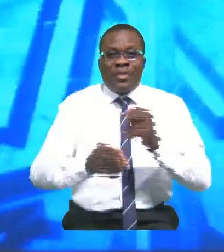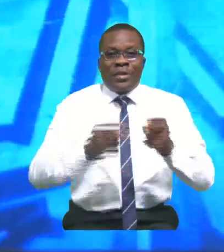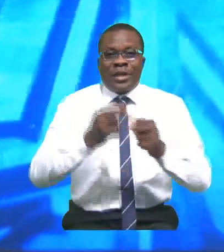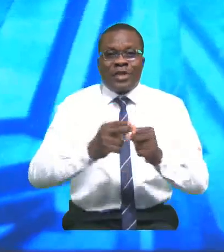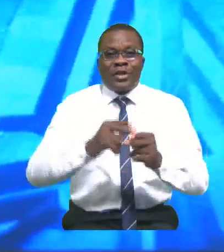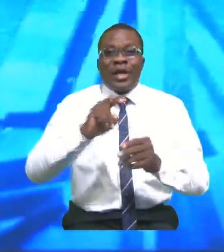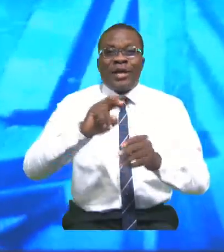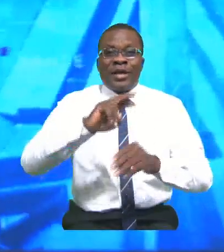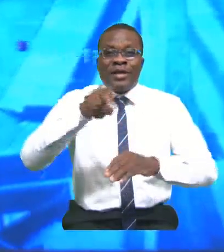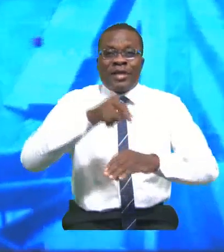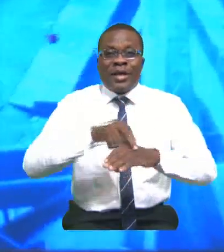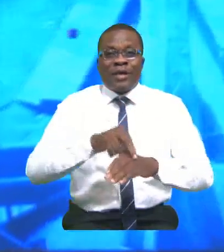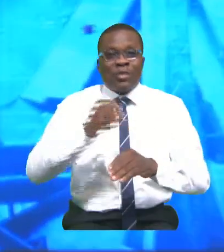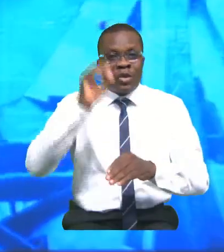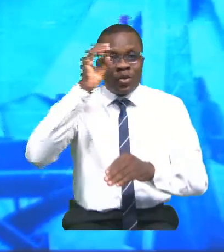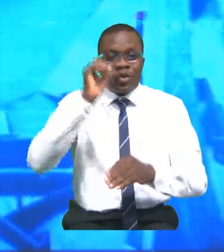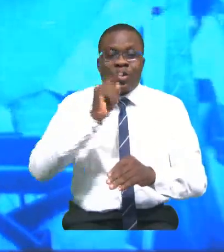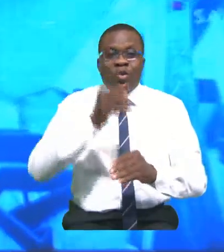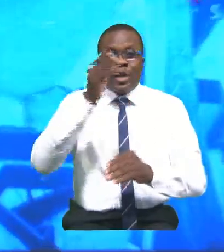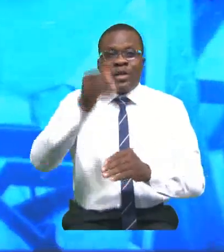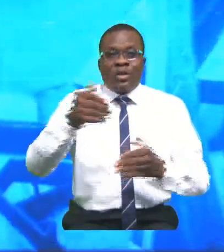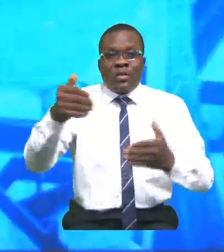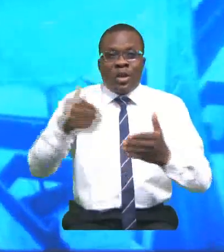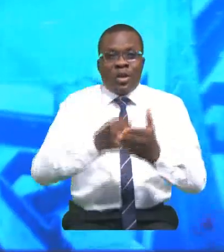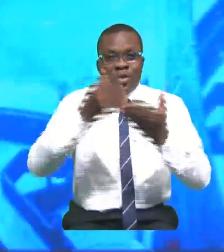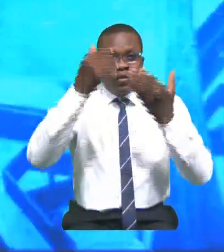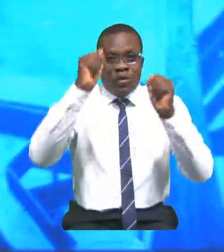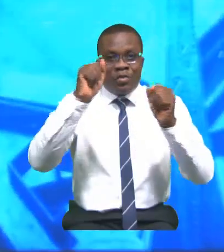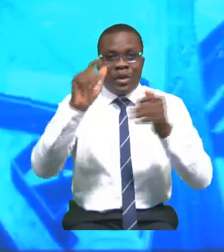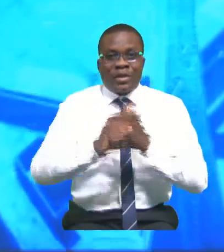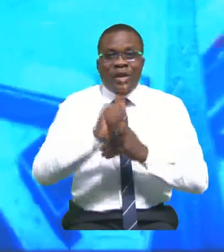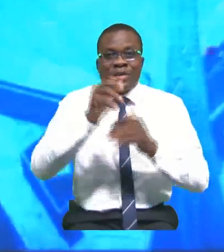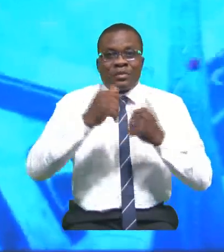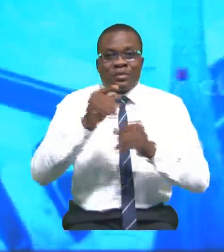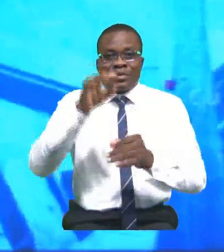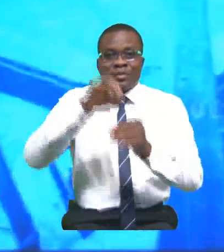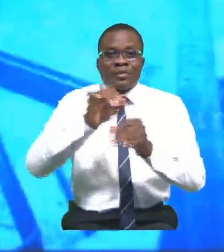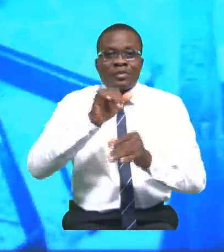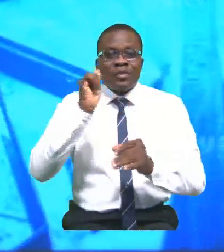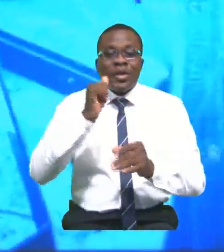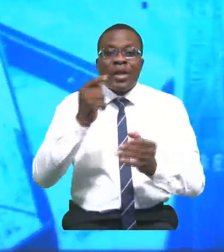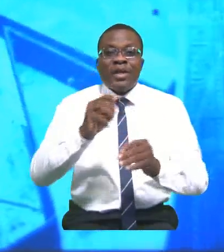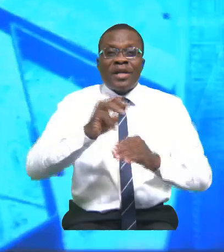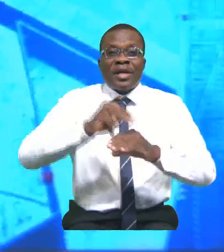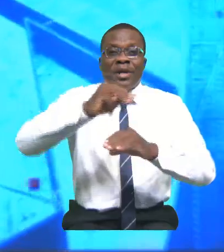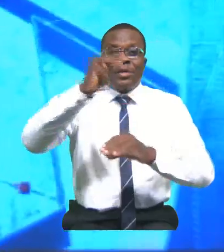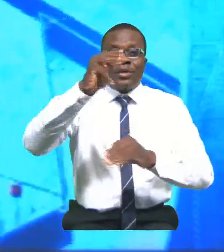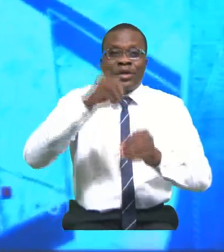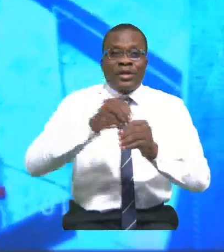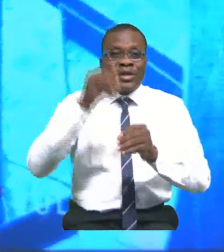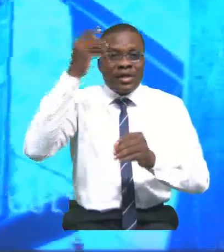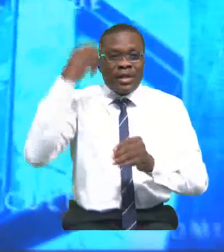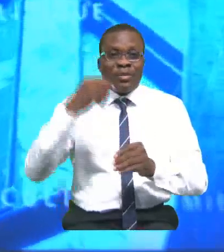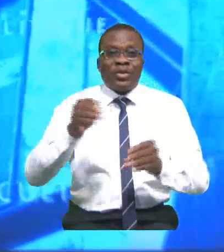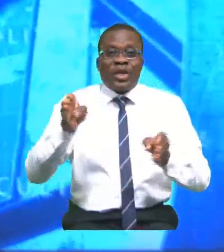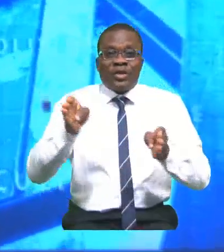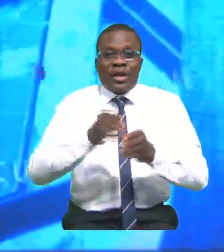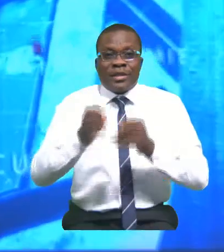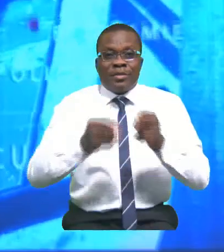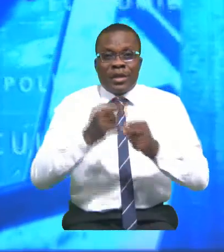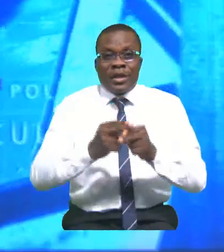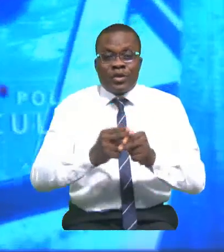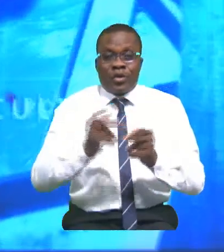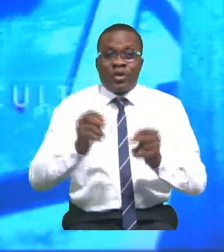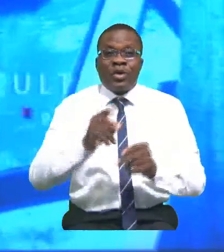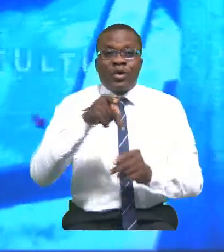démocratique du Congo a désormais un nouveau président il a été élu hier à la majorité des députés du Parlement le Portugal